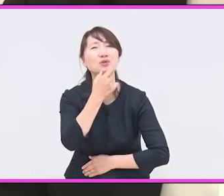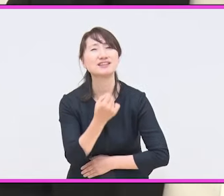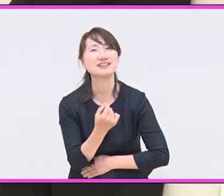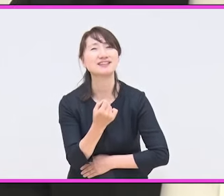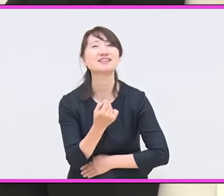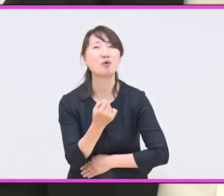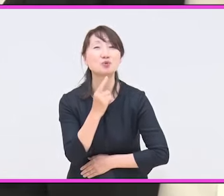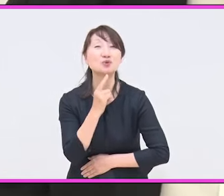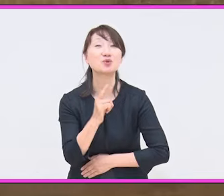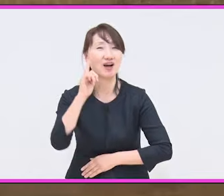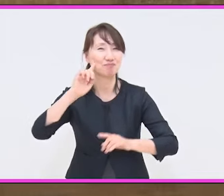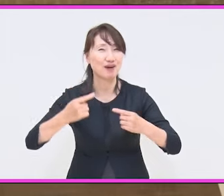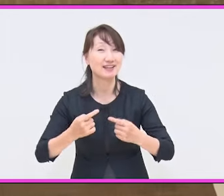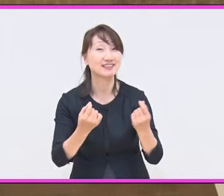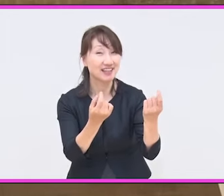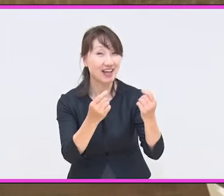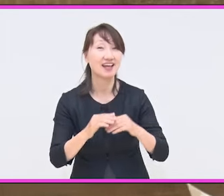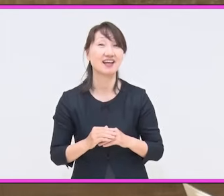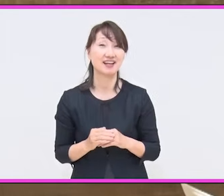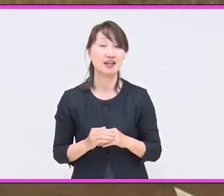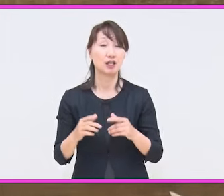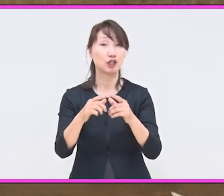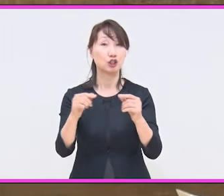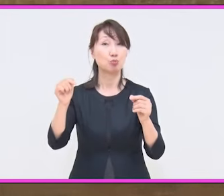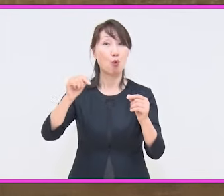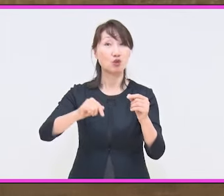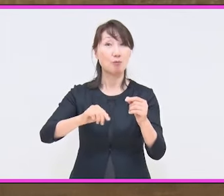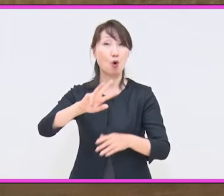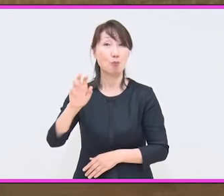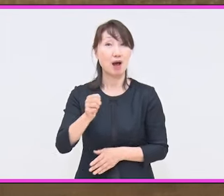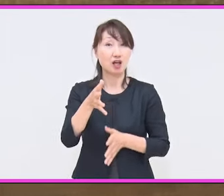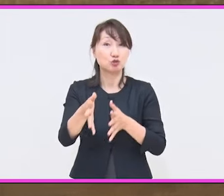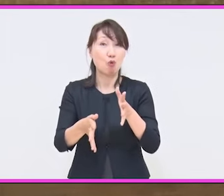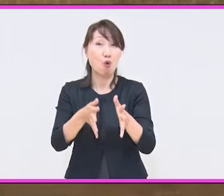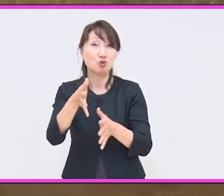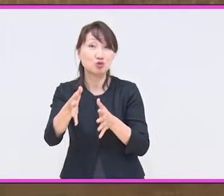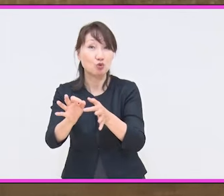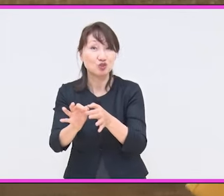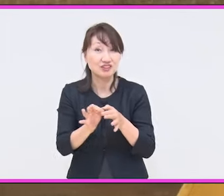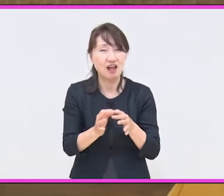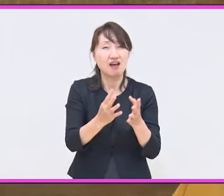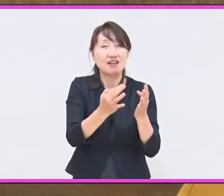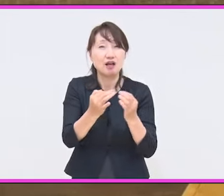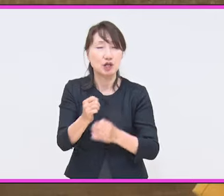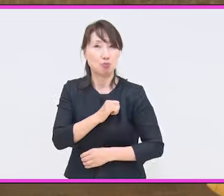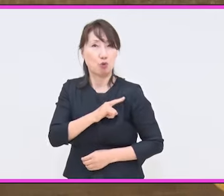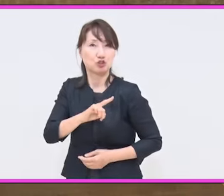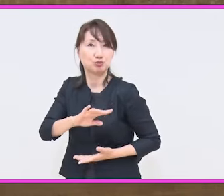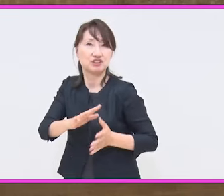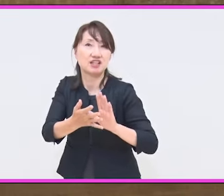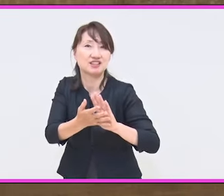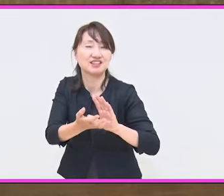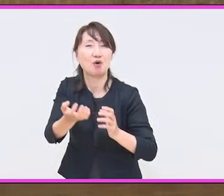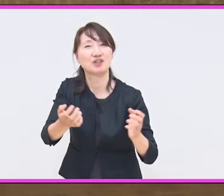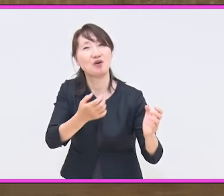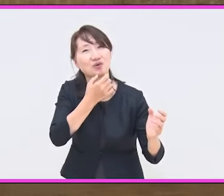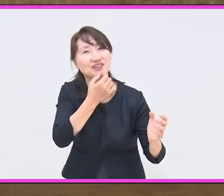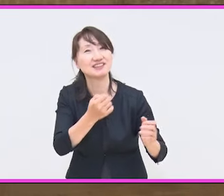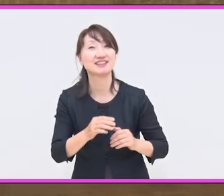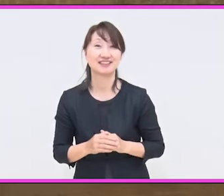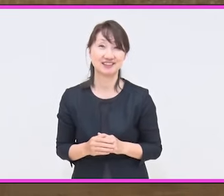ね。はい、あの日本でもあのパラスポーツを通じてたくさんのポジティブチェンジが起きるといいなと思っております